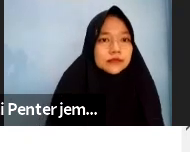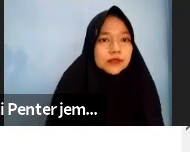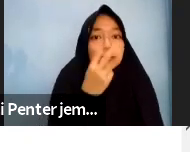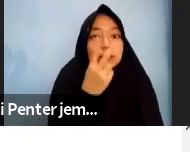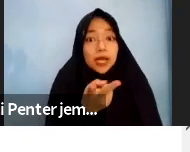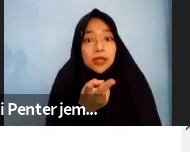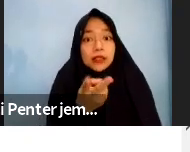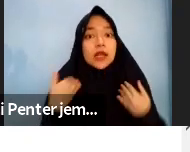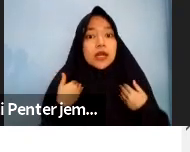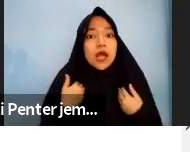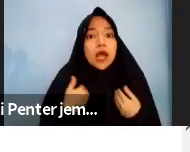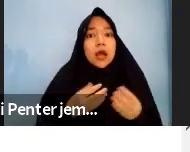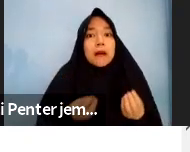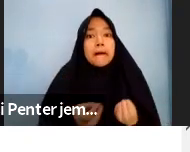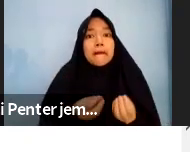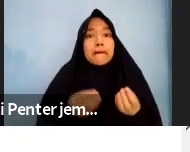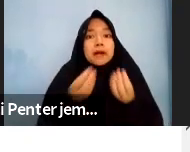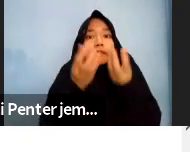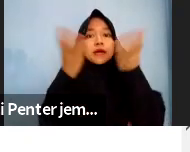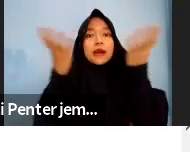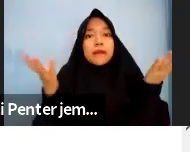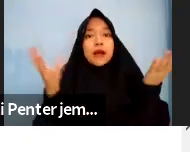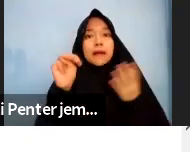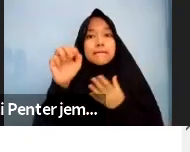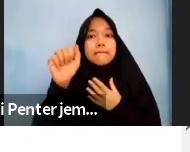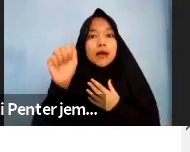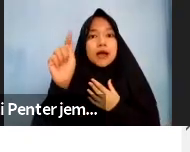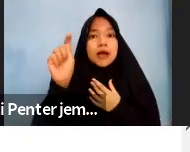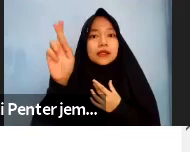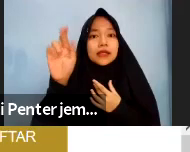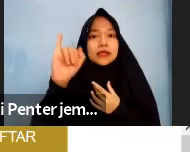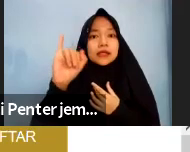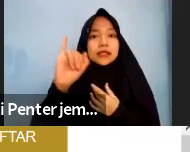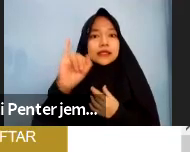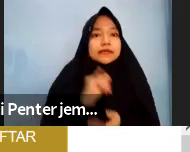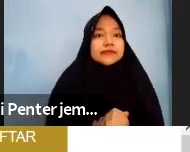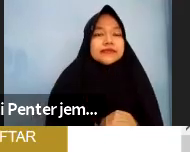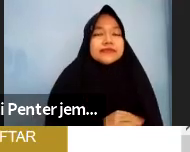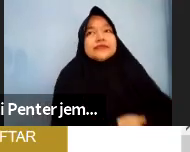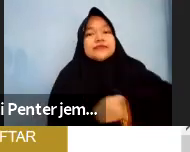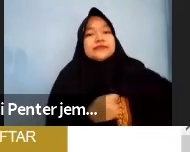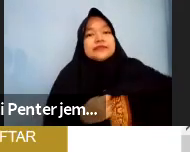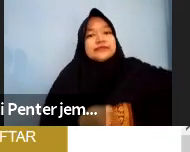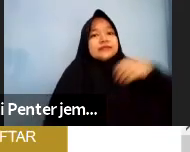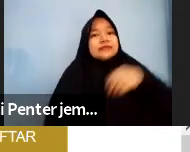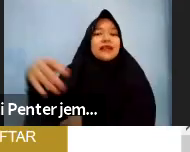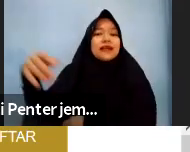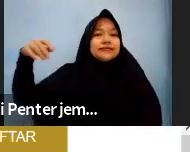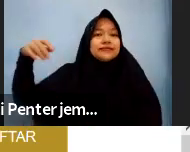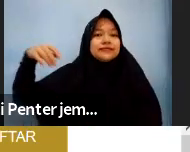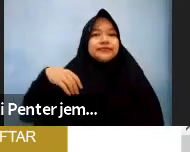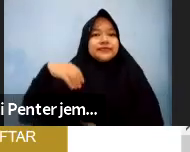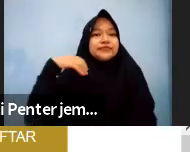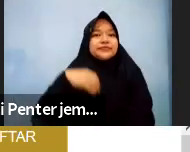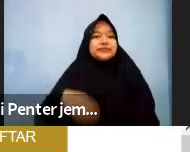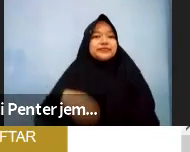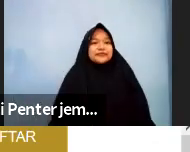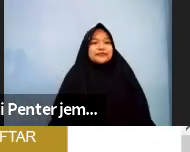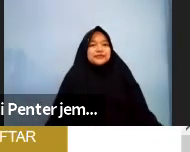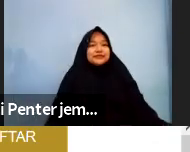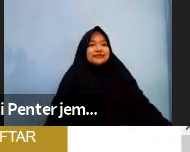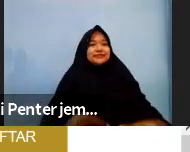Martha Chandra Wayan Saya pingin memberdayakan satu ya ini coba kita dengarkan